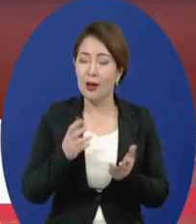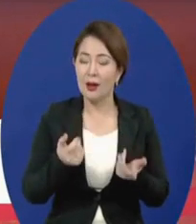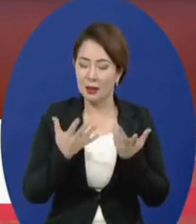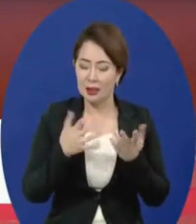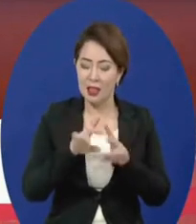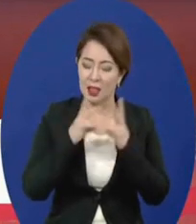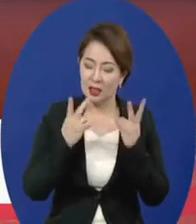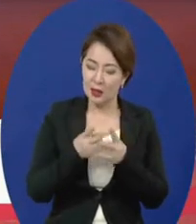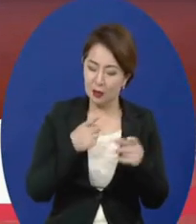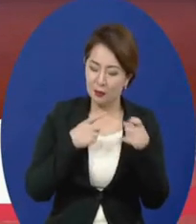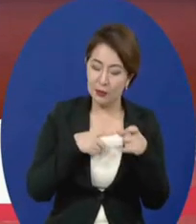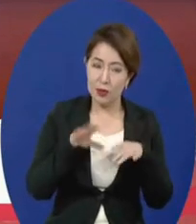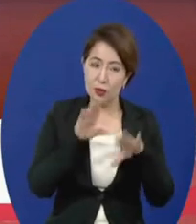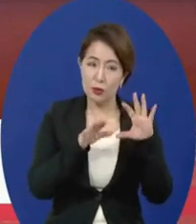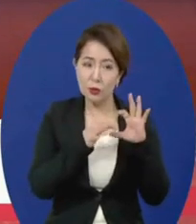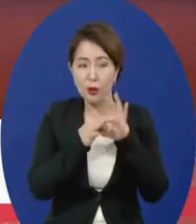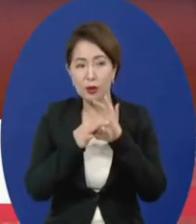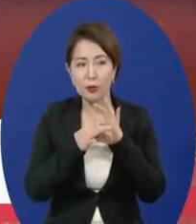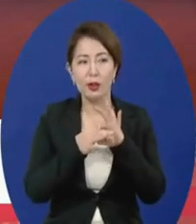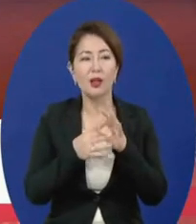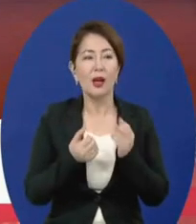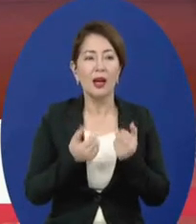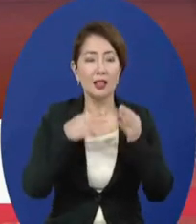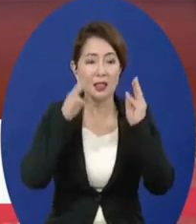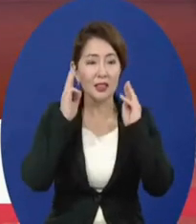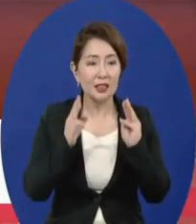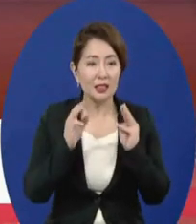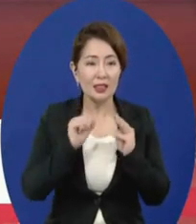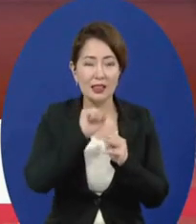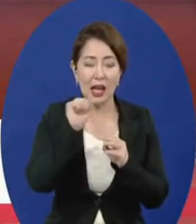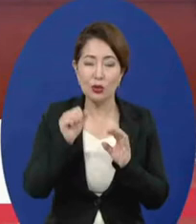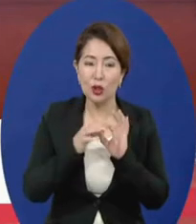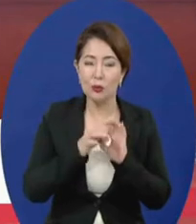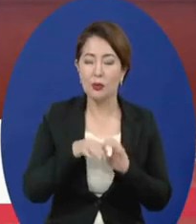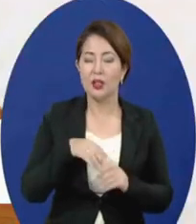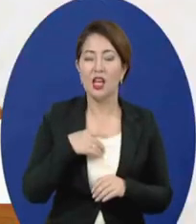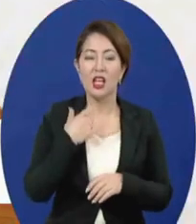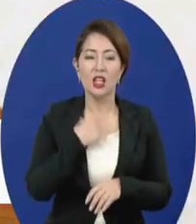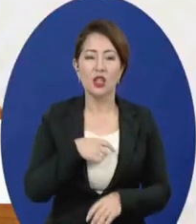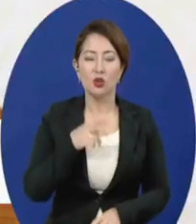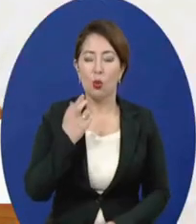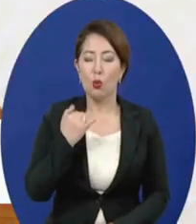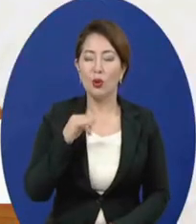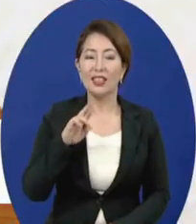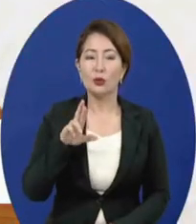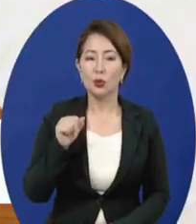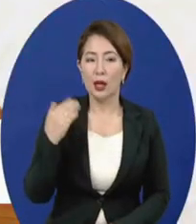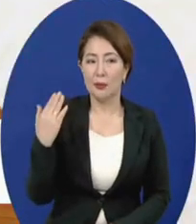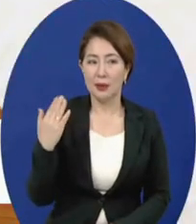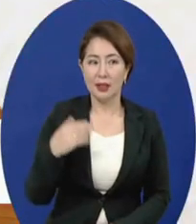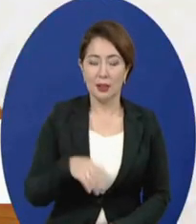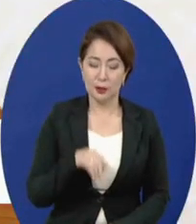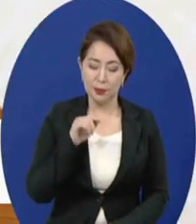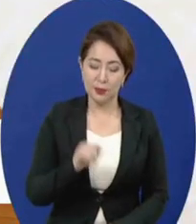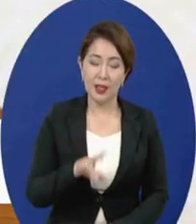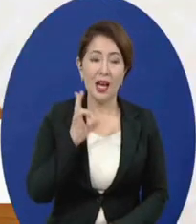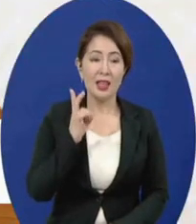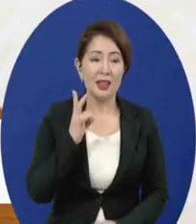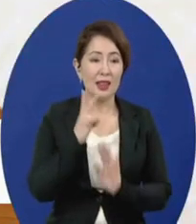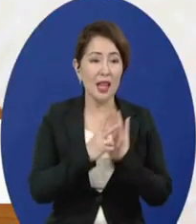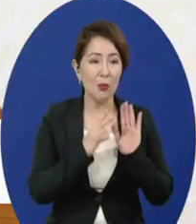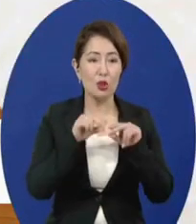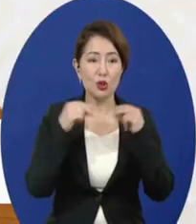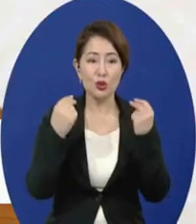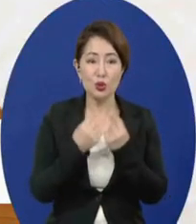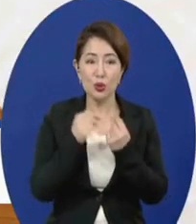эдийн засгийн нөхцөл байдлаа уялдуулж шийдвэрлэсэн асуудлын талаар гишүүн болгон туяа мэдээллээ. Энэ одоо намрын чуулганы ихээр хамгийн